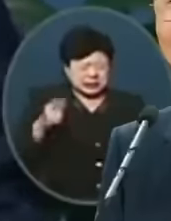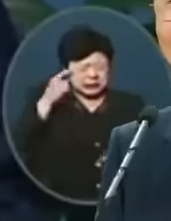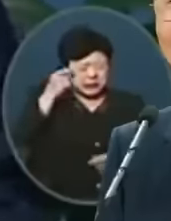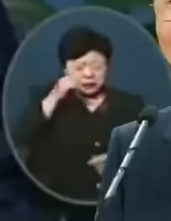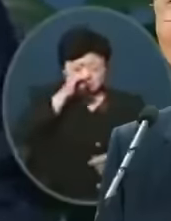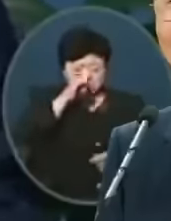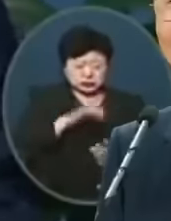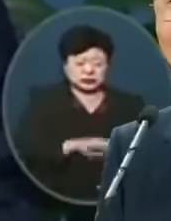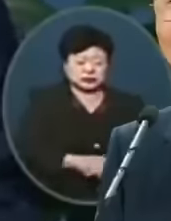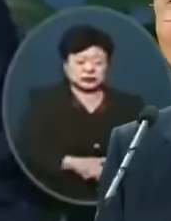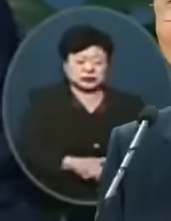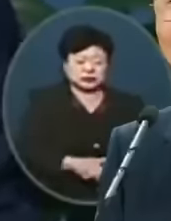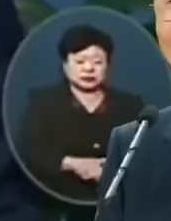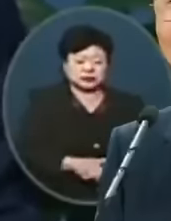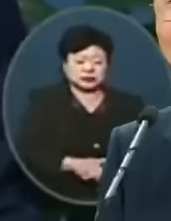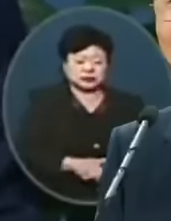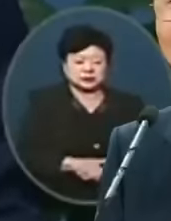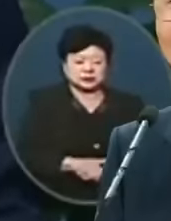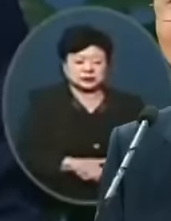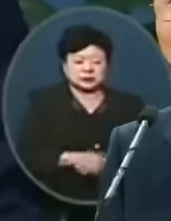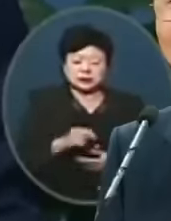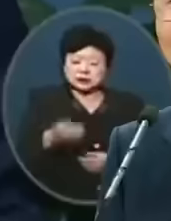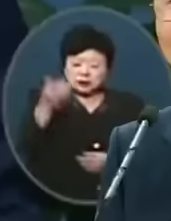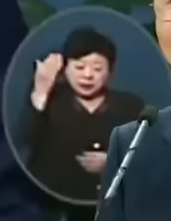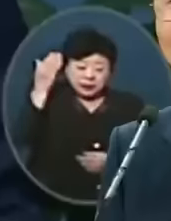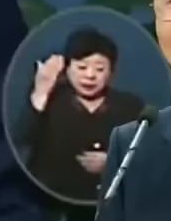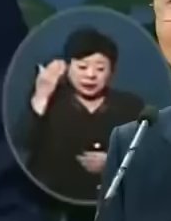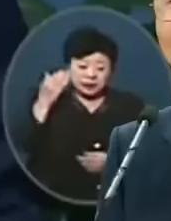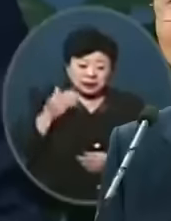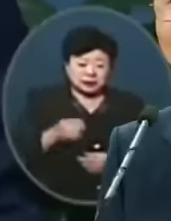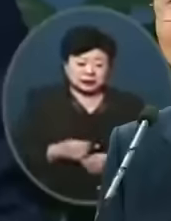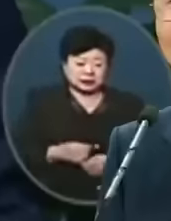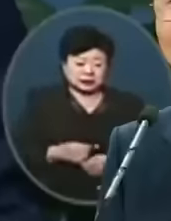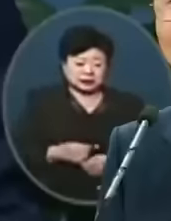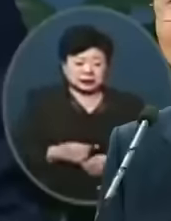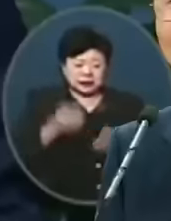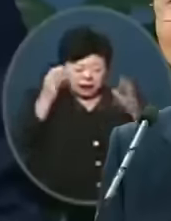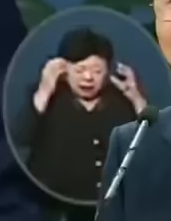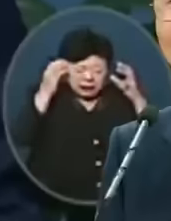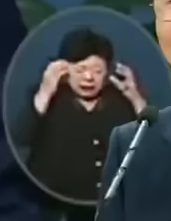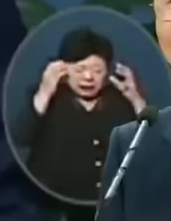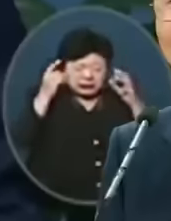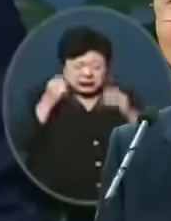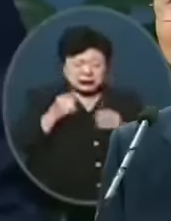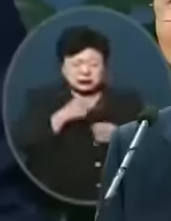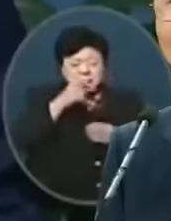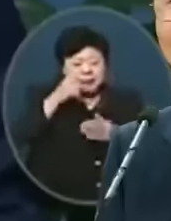있습니다. 여러분, 전번에 난민 중에 어린이 한 사람이 물에 빠져 죽어서